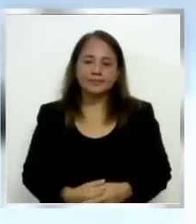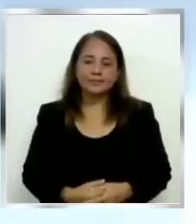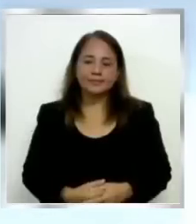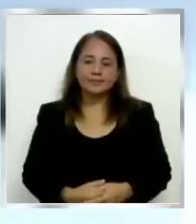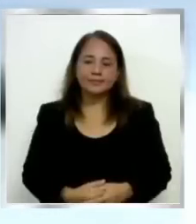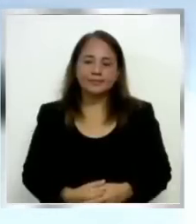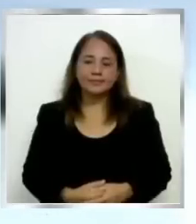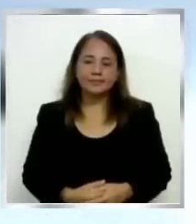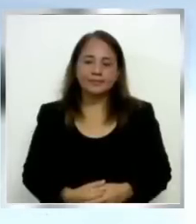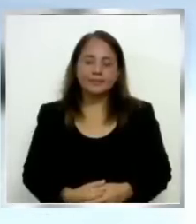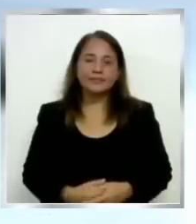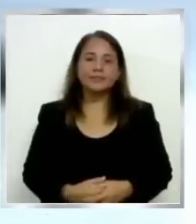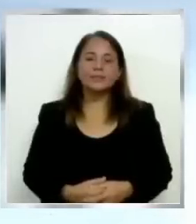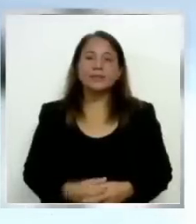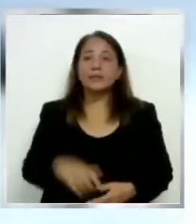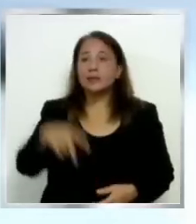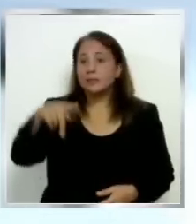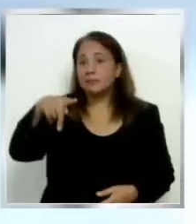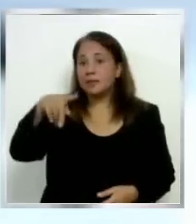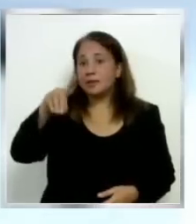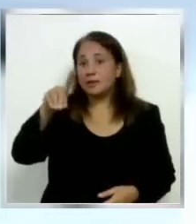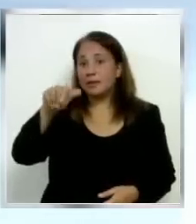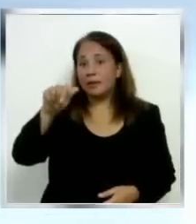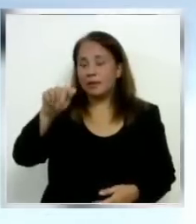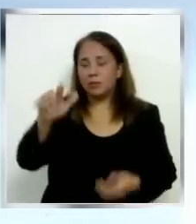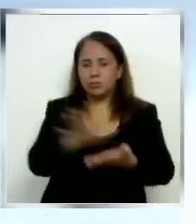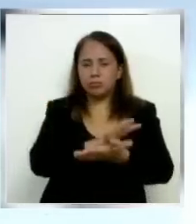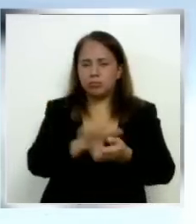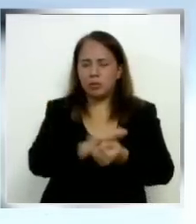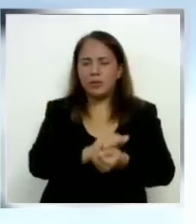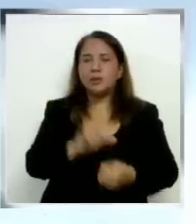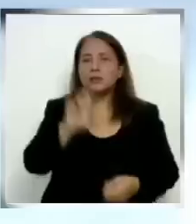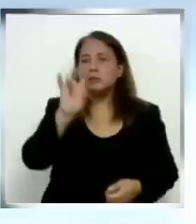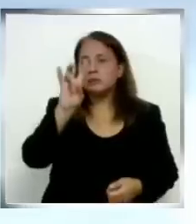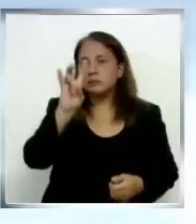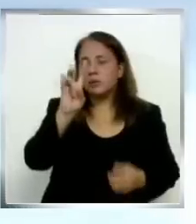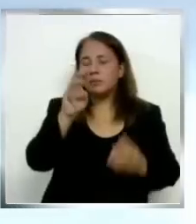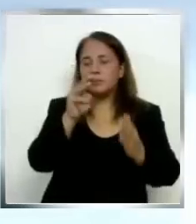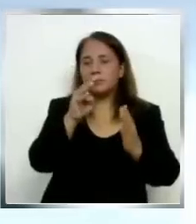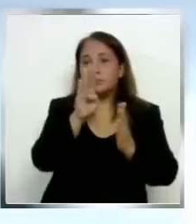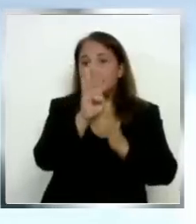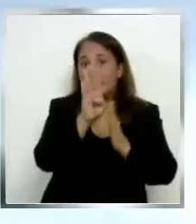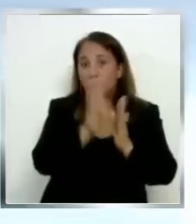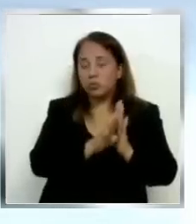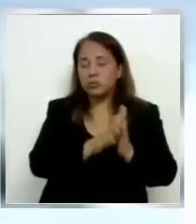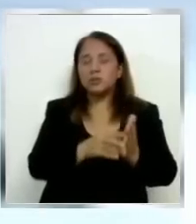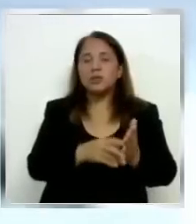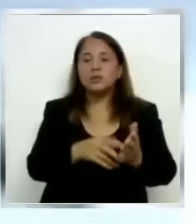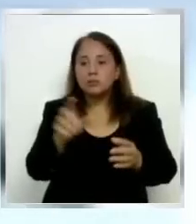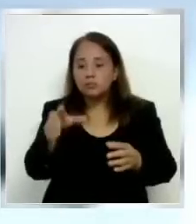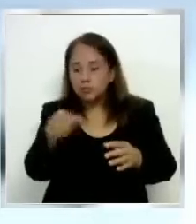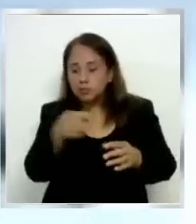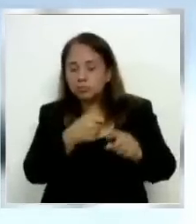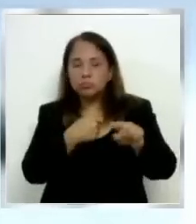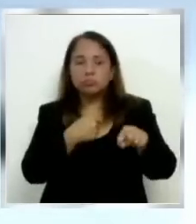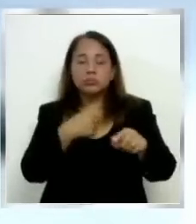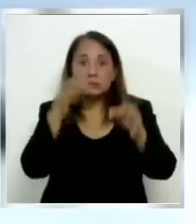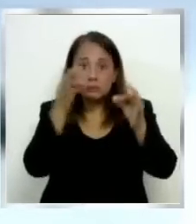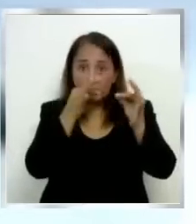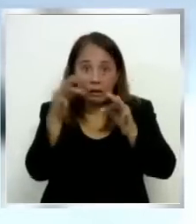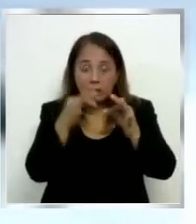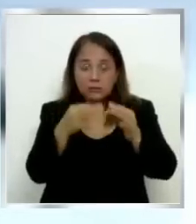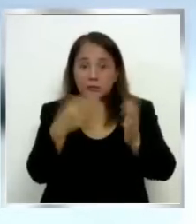Sinira naman ng PIDEA ang mahigit 7 bilyong pisong halaga ng mga nakumpiskang droga at mga ebidensya. Ilang linggo lang yan